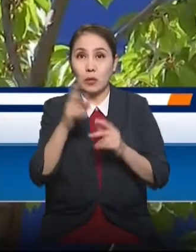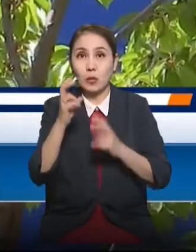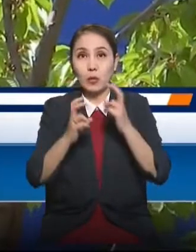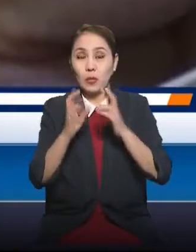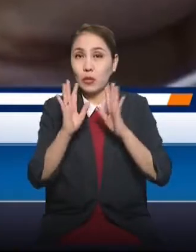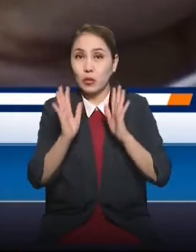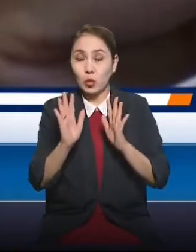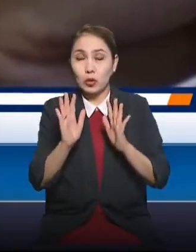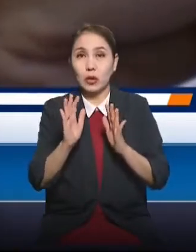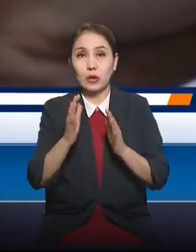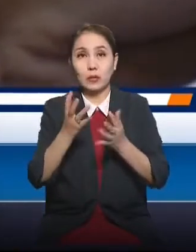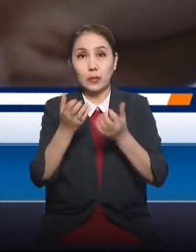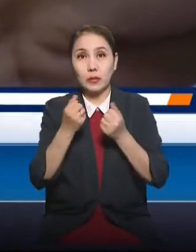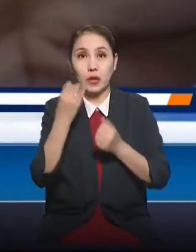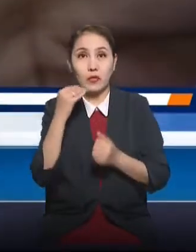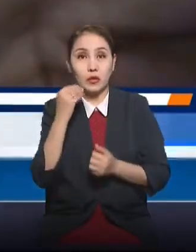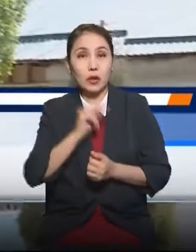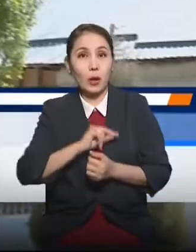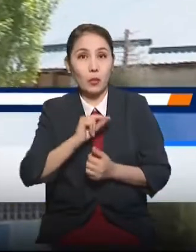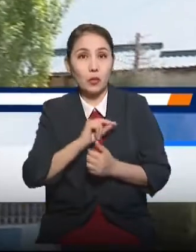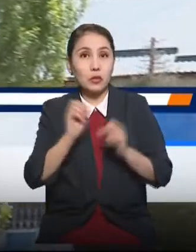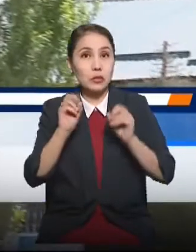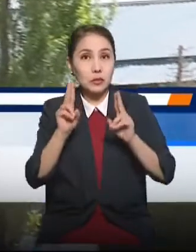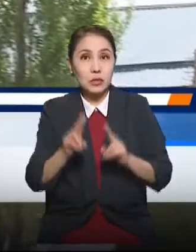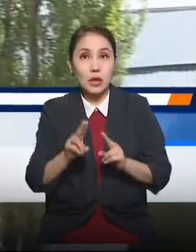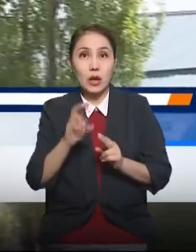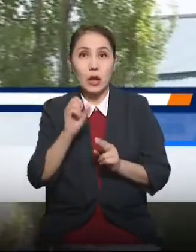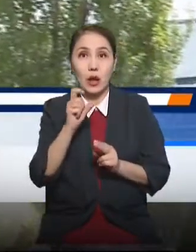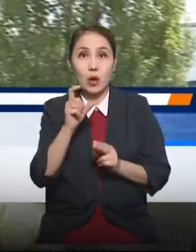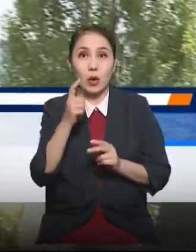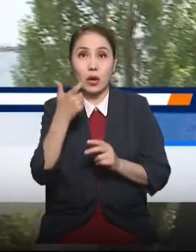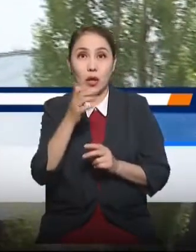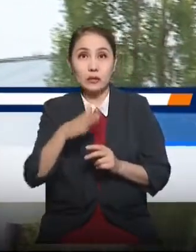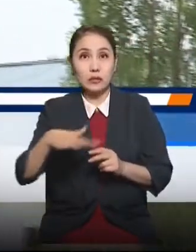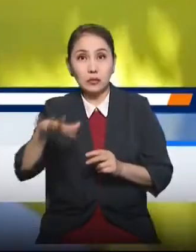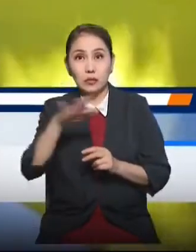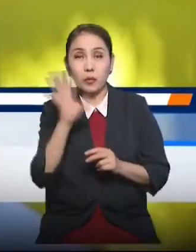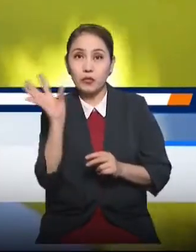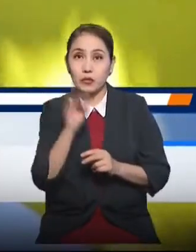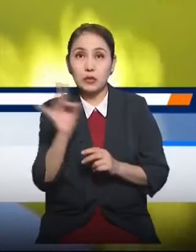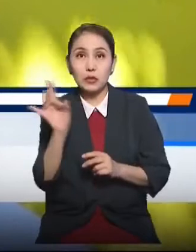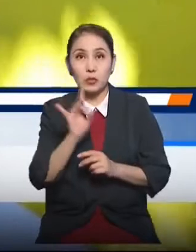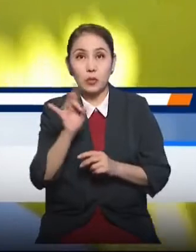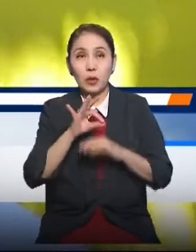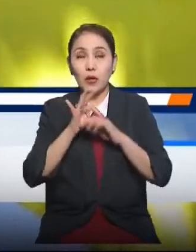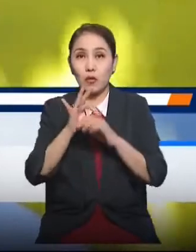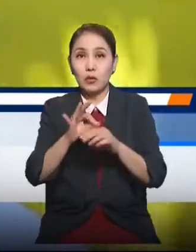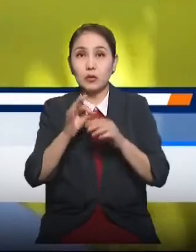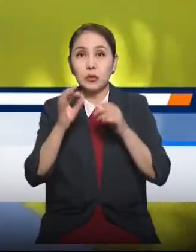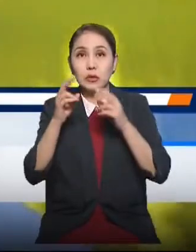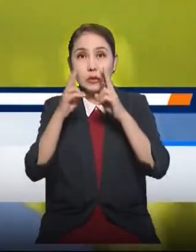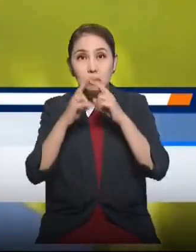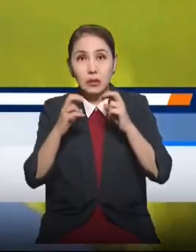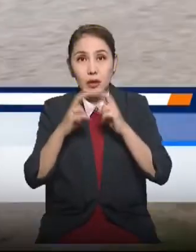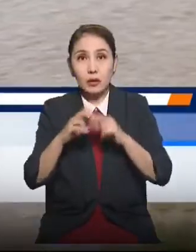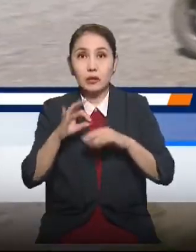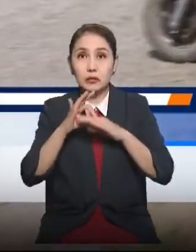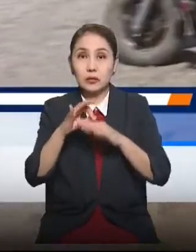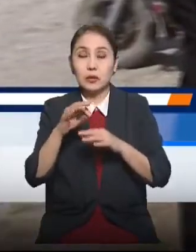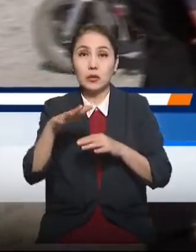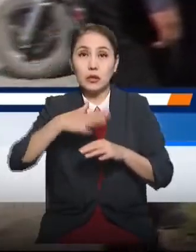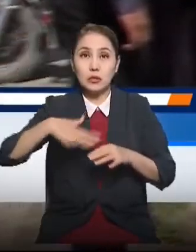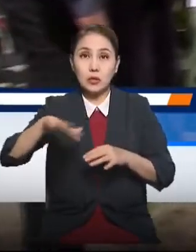только практические меры для ее эффективной работы. Специалисты АО «Худудгаз Таманот» по всей республике проводят детальное разъяснение среди